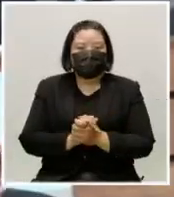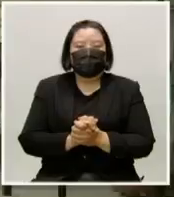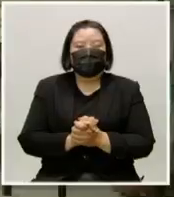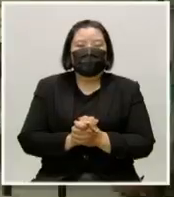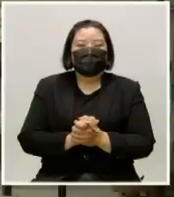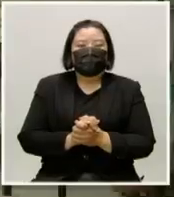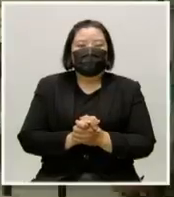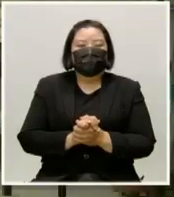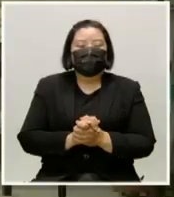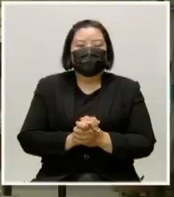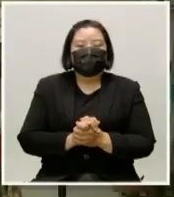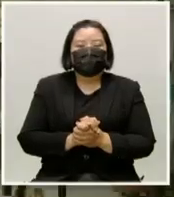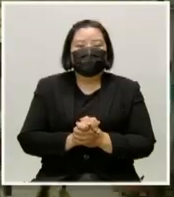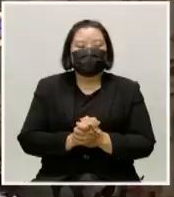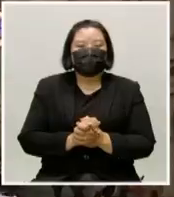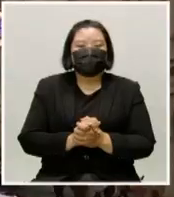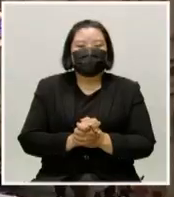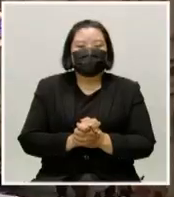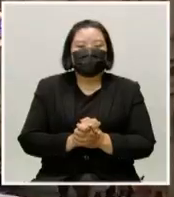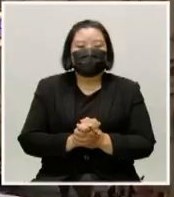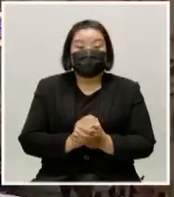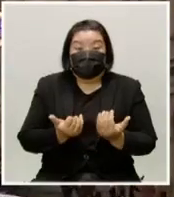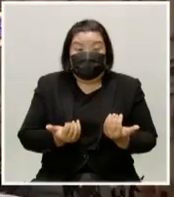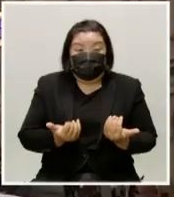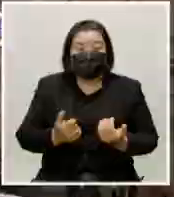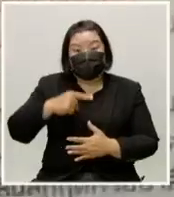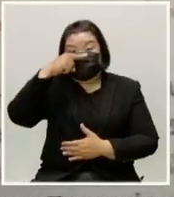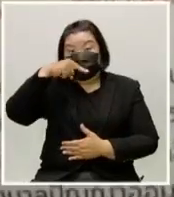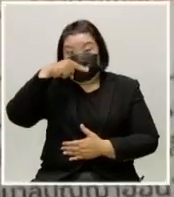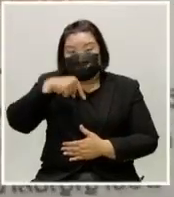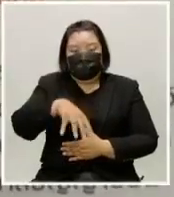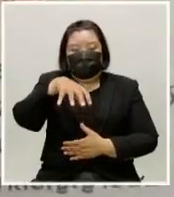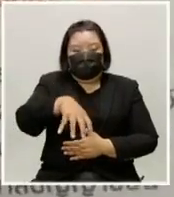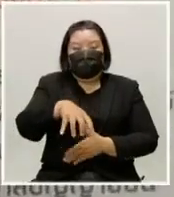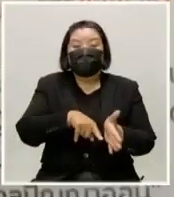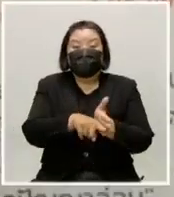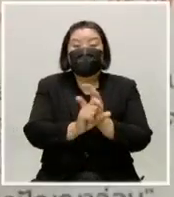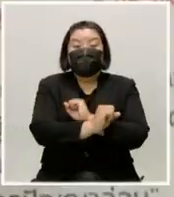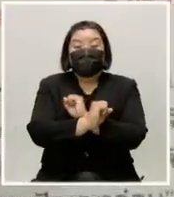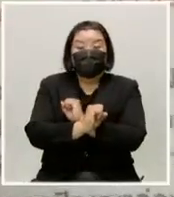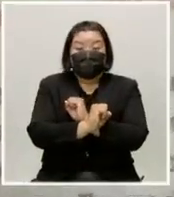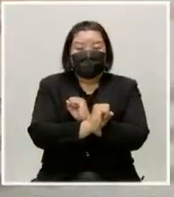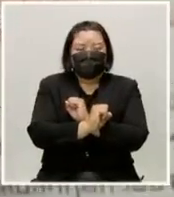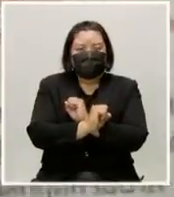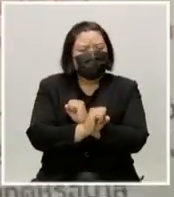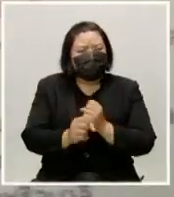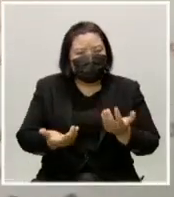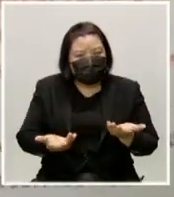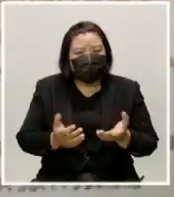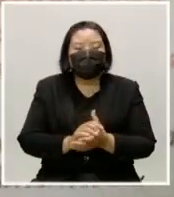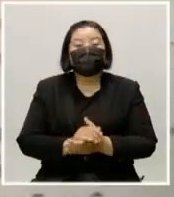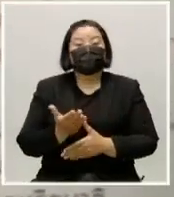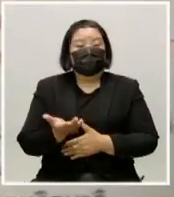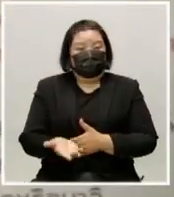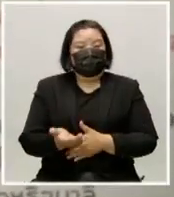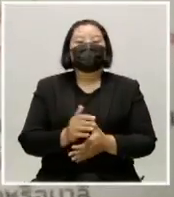ขณะเดียวกันก็ต้องมาดูกันหน่อยนะครับว่าในบ้านเราเนี่ยนะทางกรมควบคุมโรคเนี่ยเขาพูดถึงเรื่องนี้อย่างไรนายแพทย์โอภาส